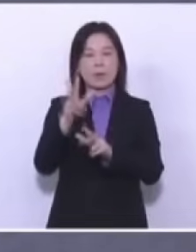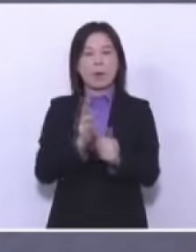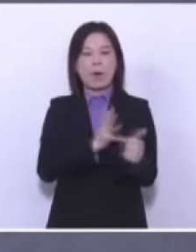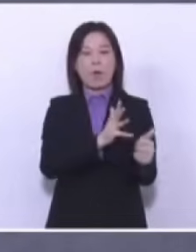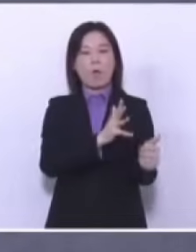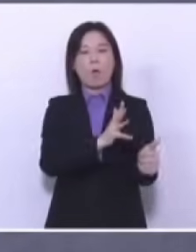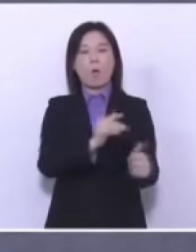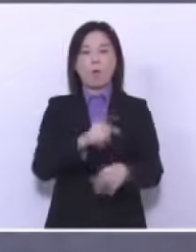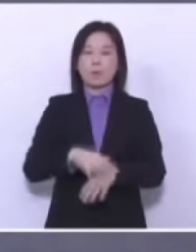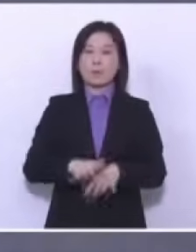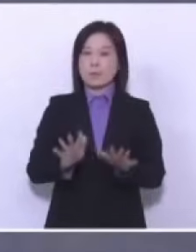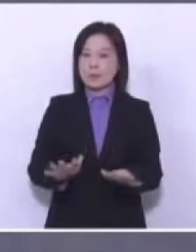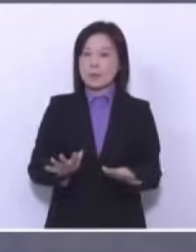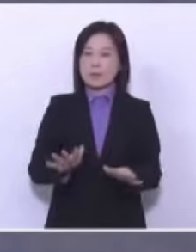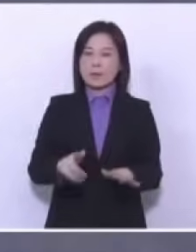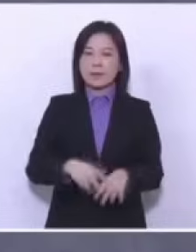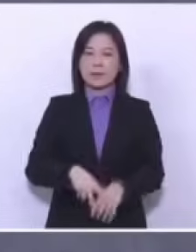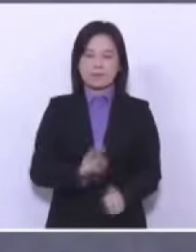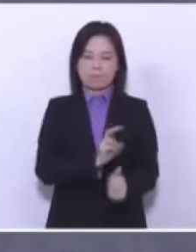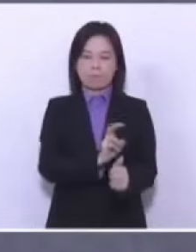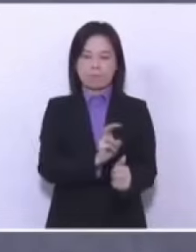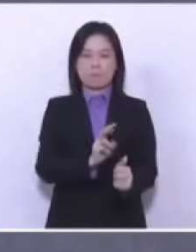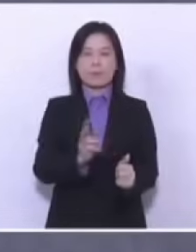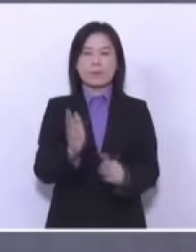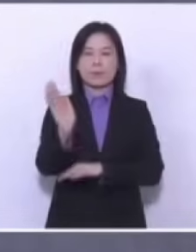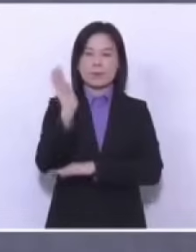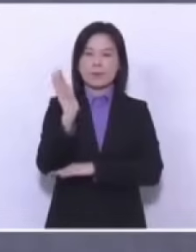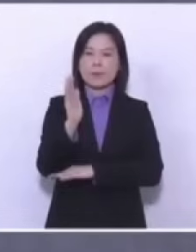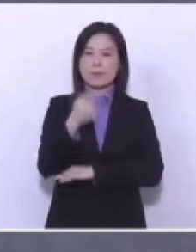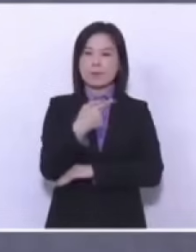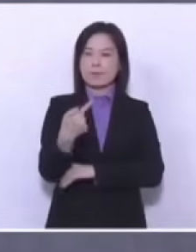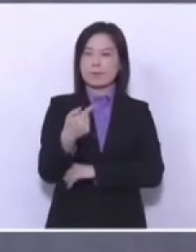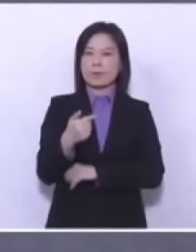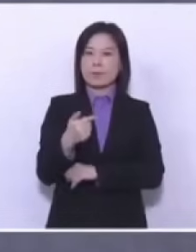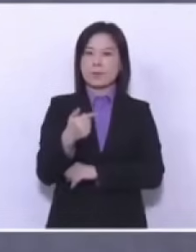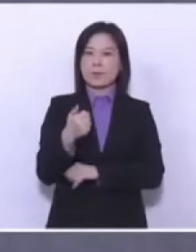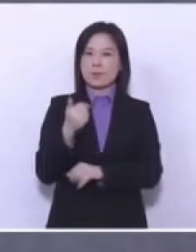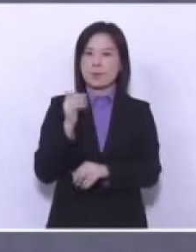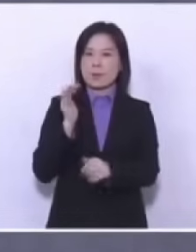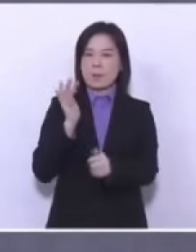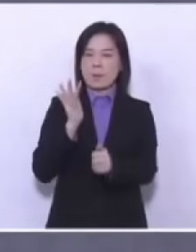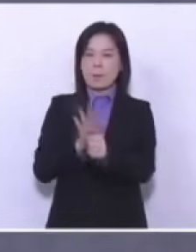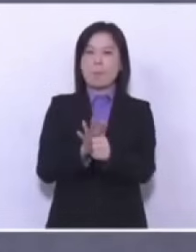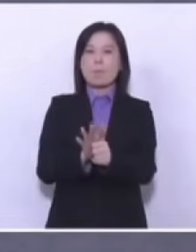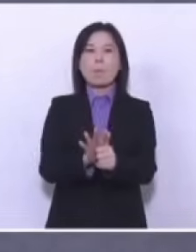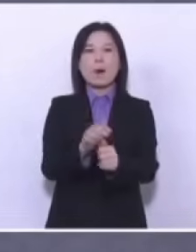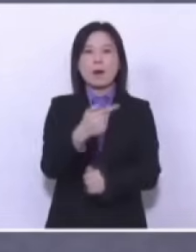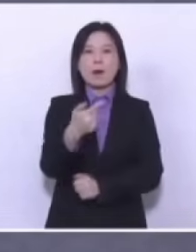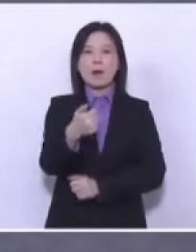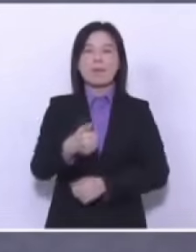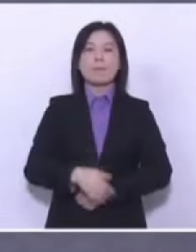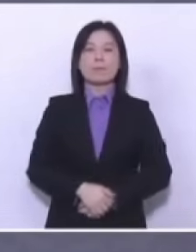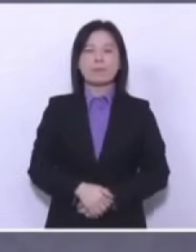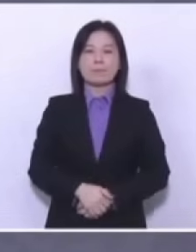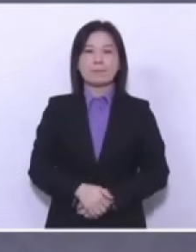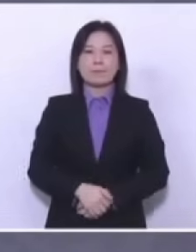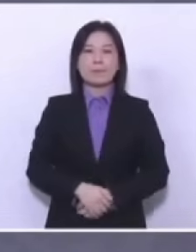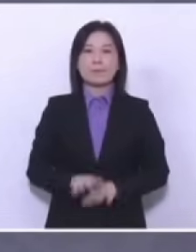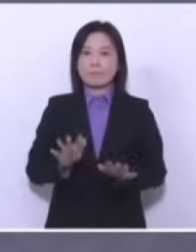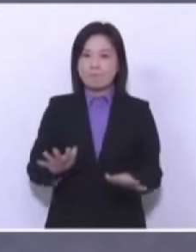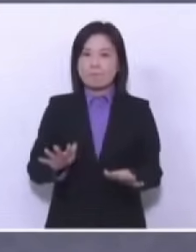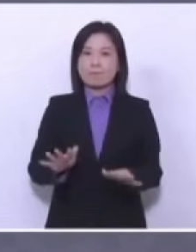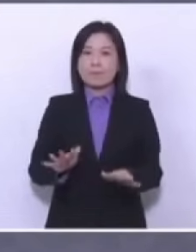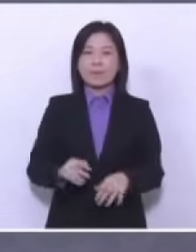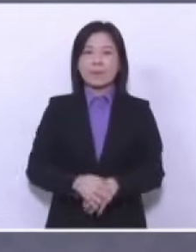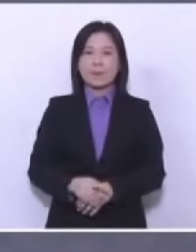经成为监督政府最有效率的在野党。这一次，我们要把